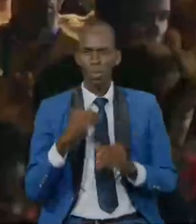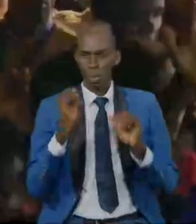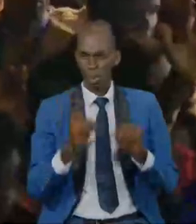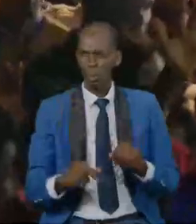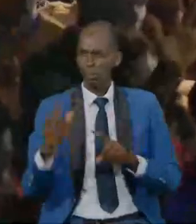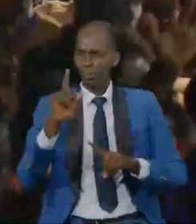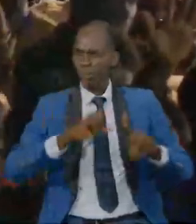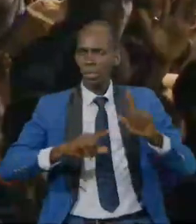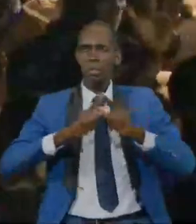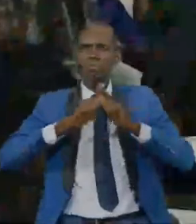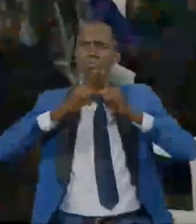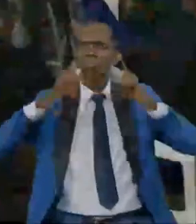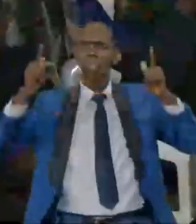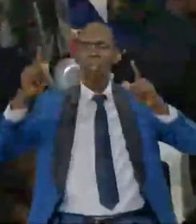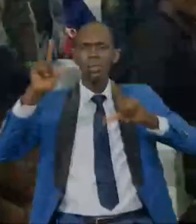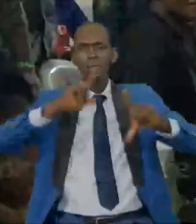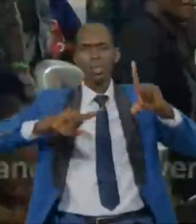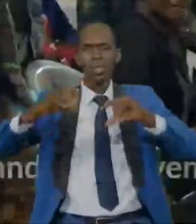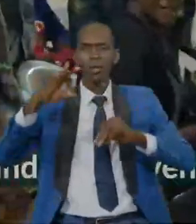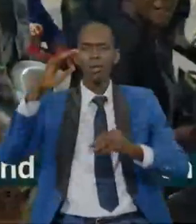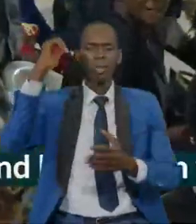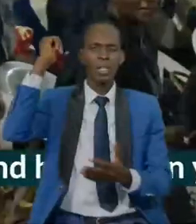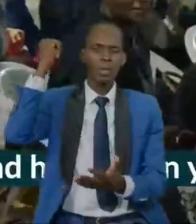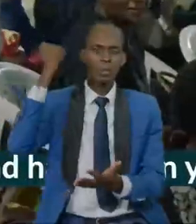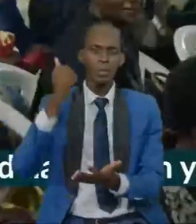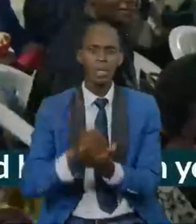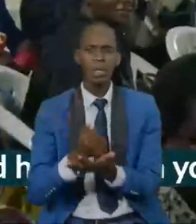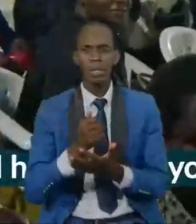vous pouvez mieux faire que j'entende votre Amen.